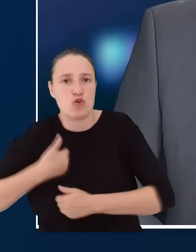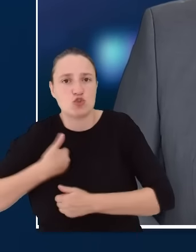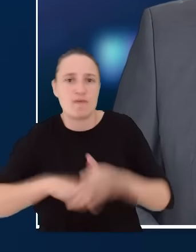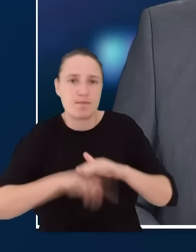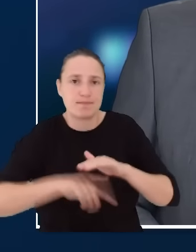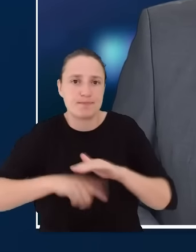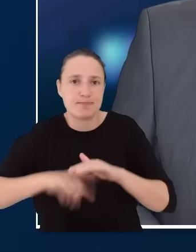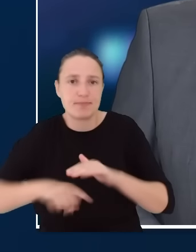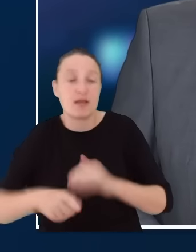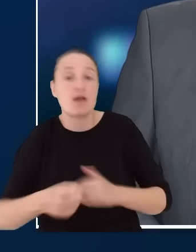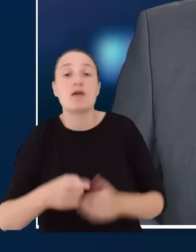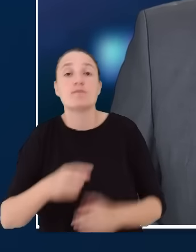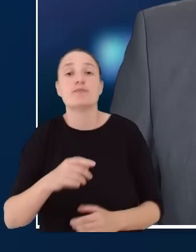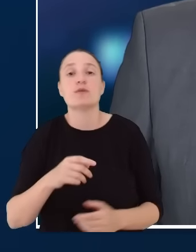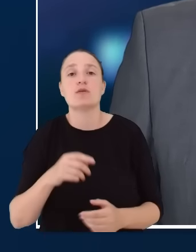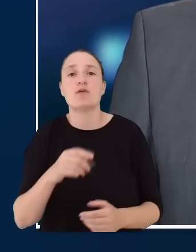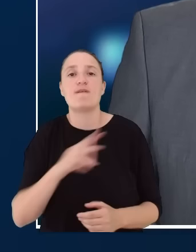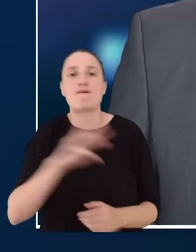Portal